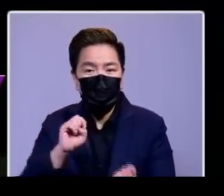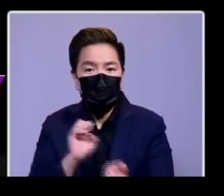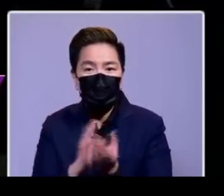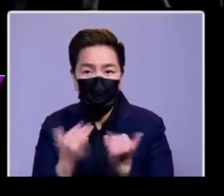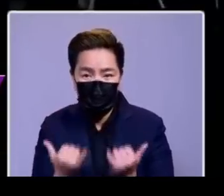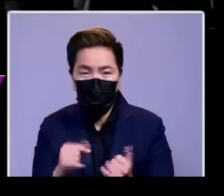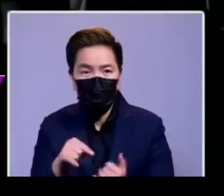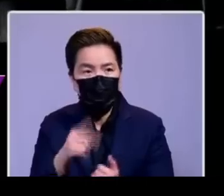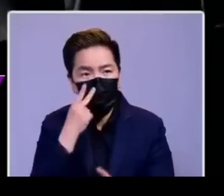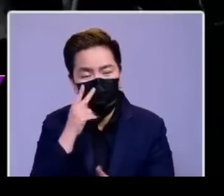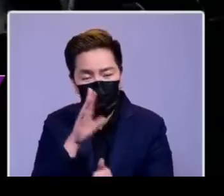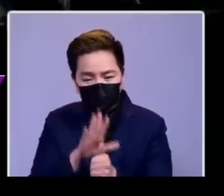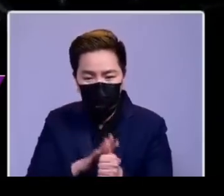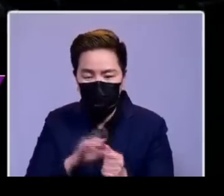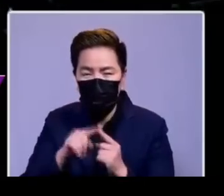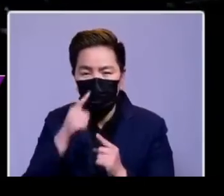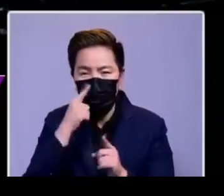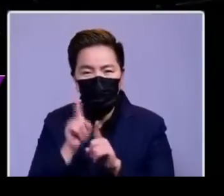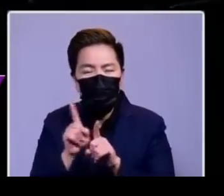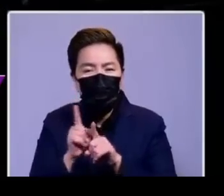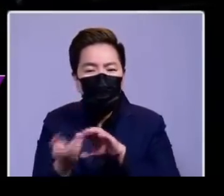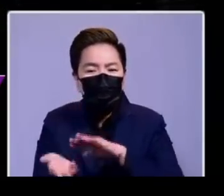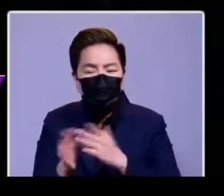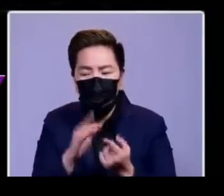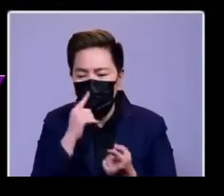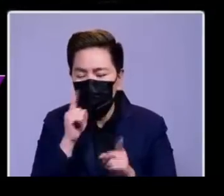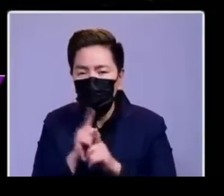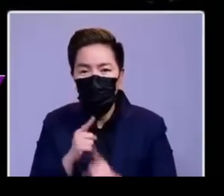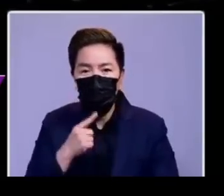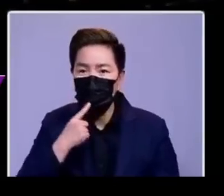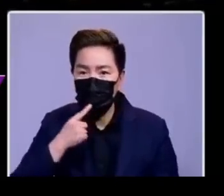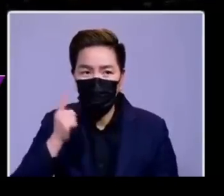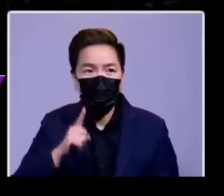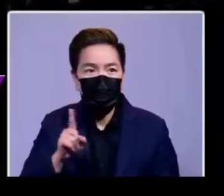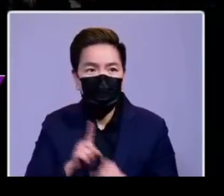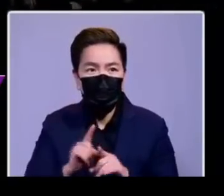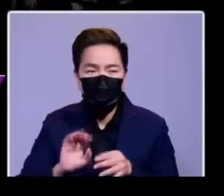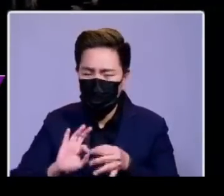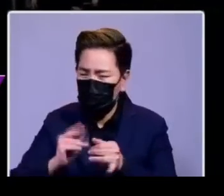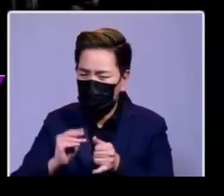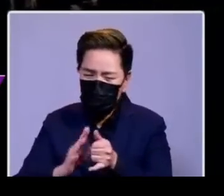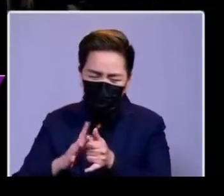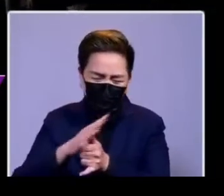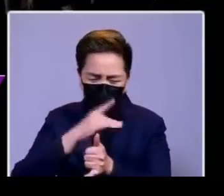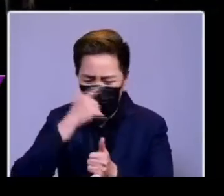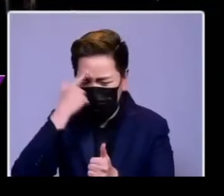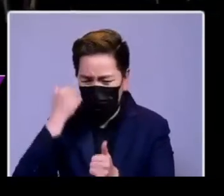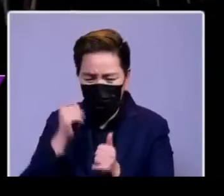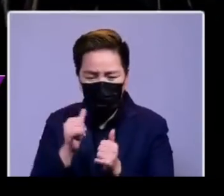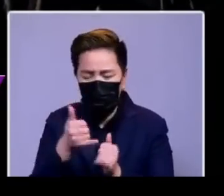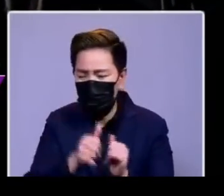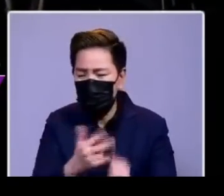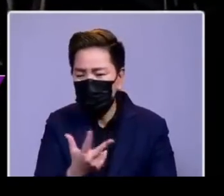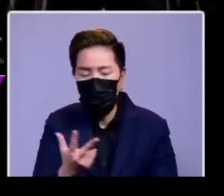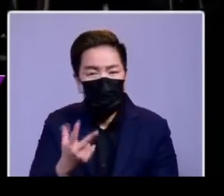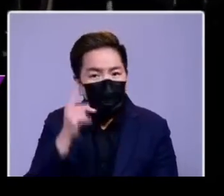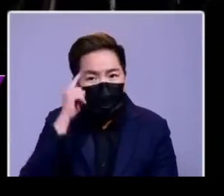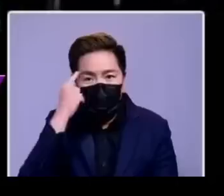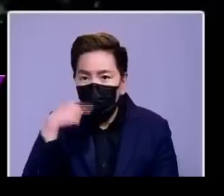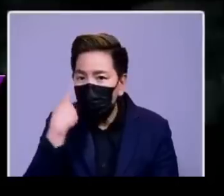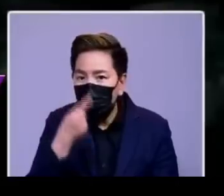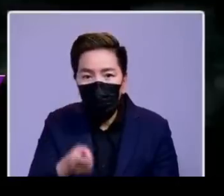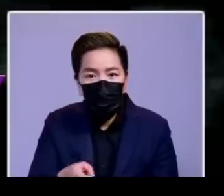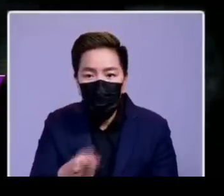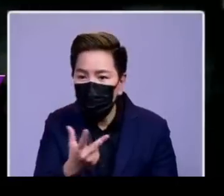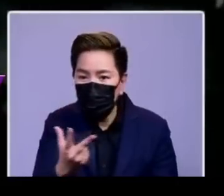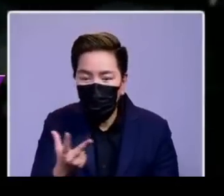แหละฮะแล้วที่น่าเวทนาก็คือสภาพศพเนี่ยคือต้องบอกว่าถูกไฟคลอกดำเป็นตอตะโกไม่สามารถทราบได้